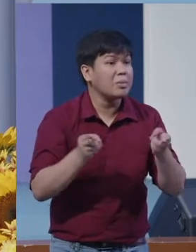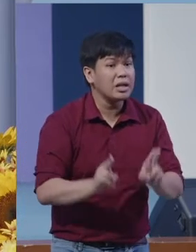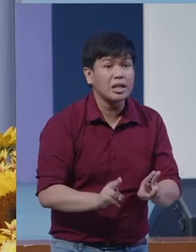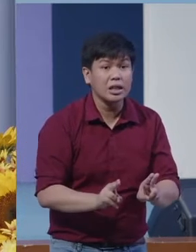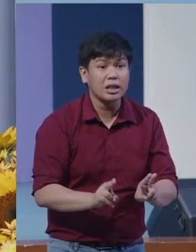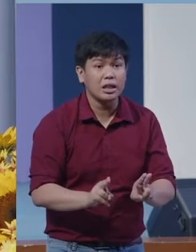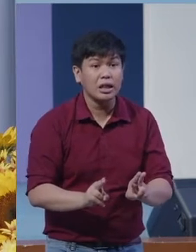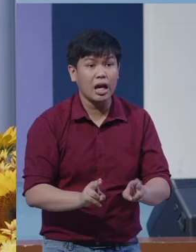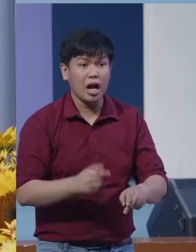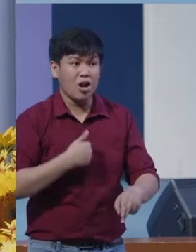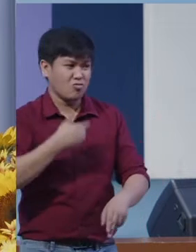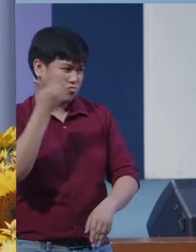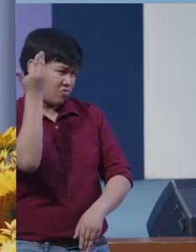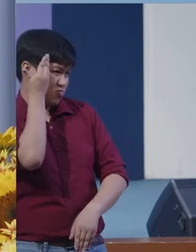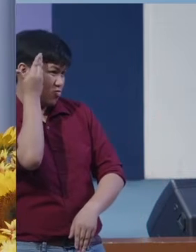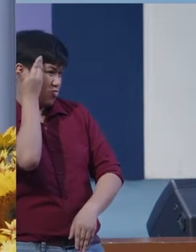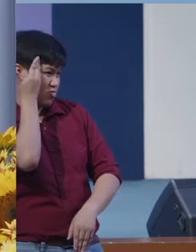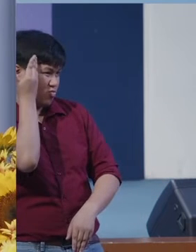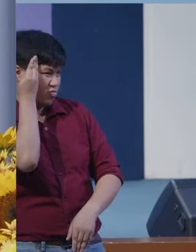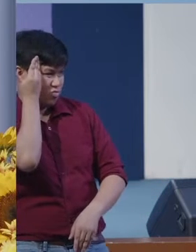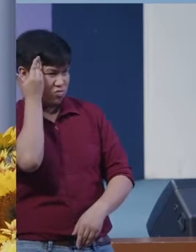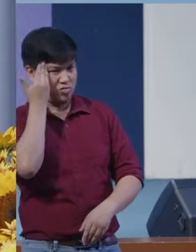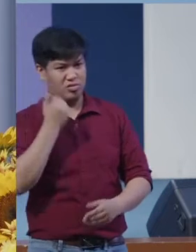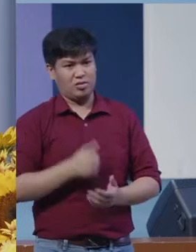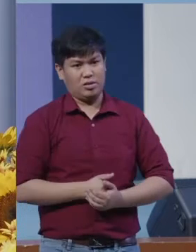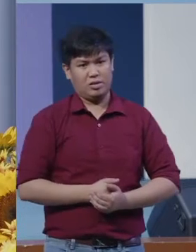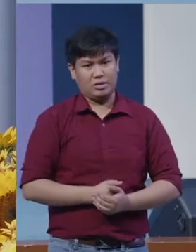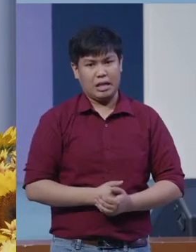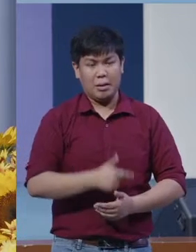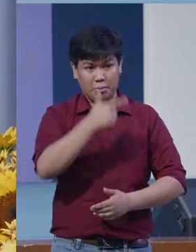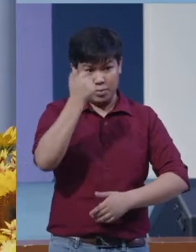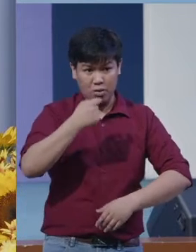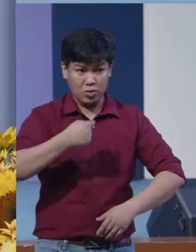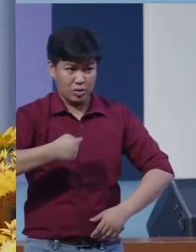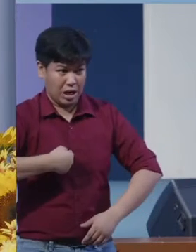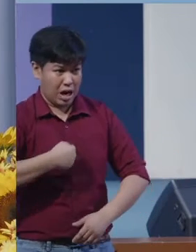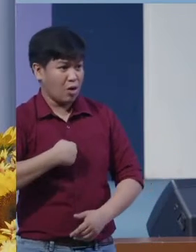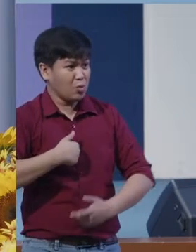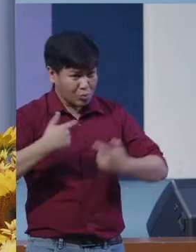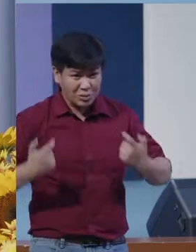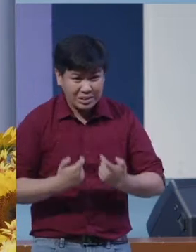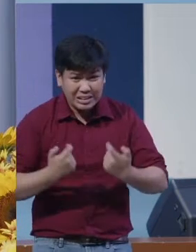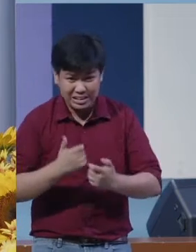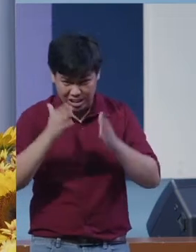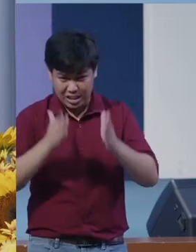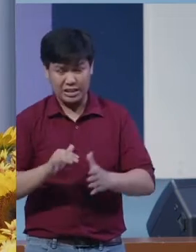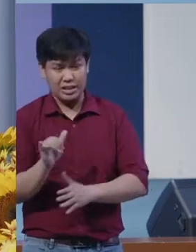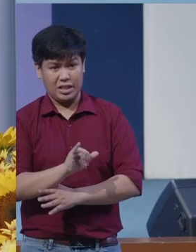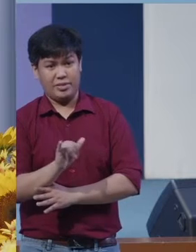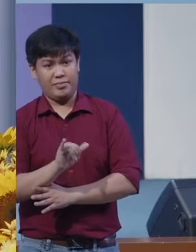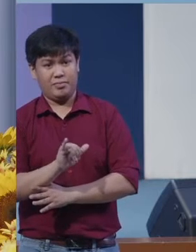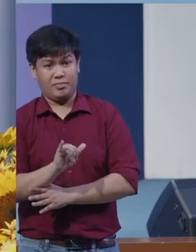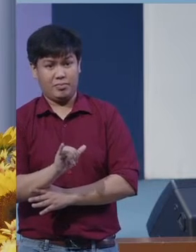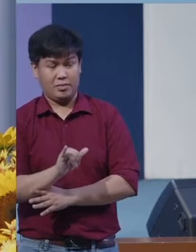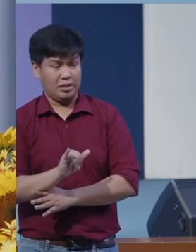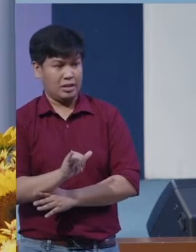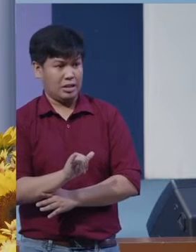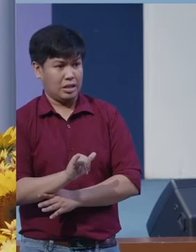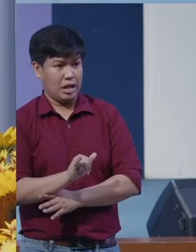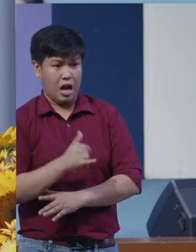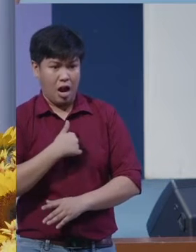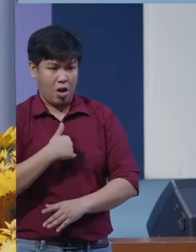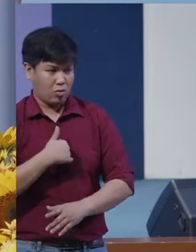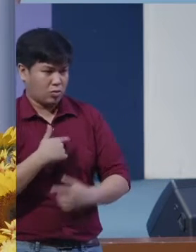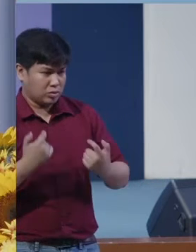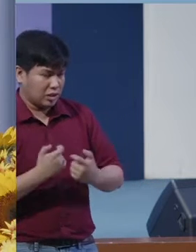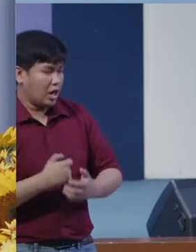Kung concerned ka, pumunta ka dun sa tao, palagay mo nag-cause ng offense sa'yo, sabihan mo,